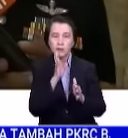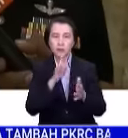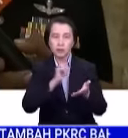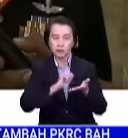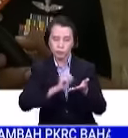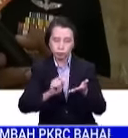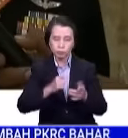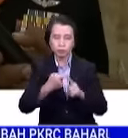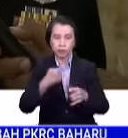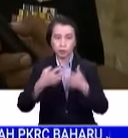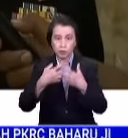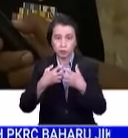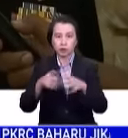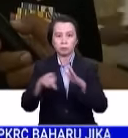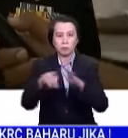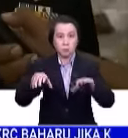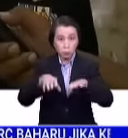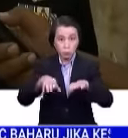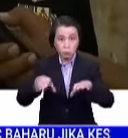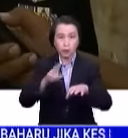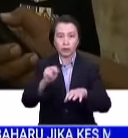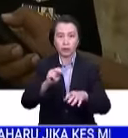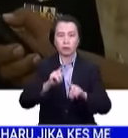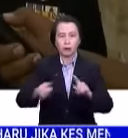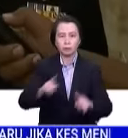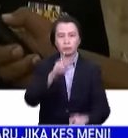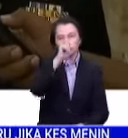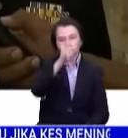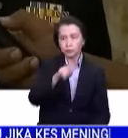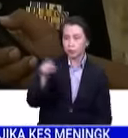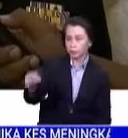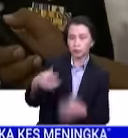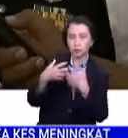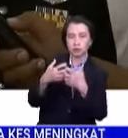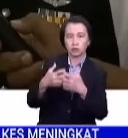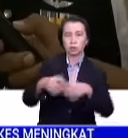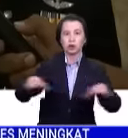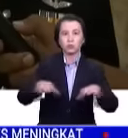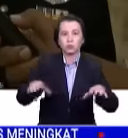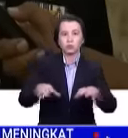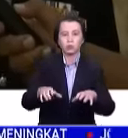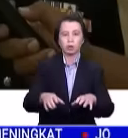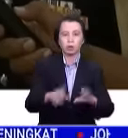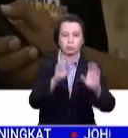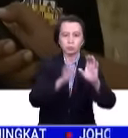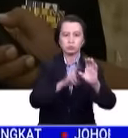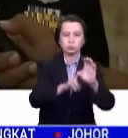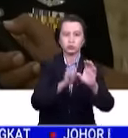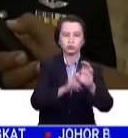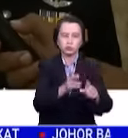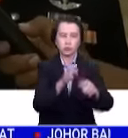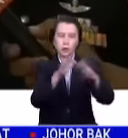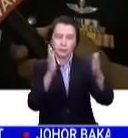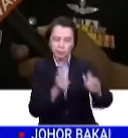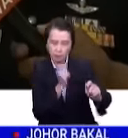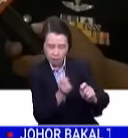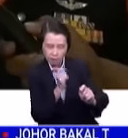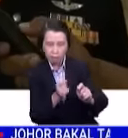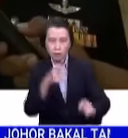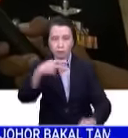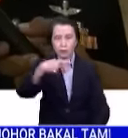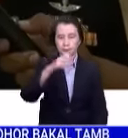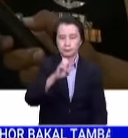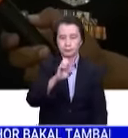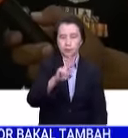kilang pembuatan, tetapi sebenarnya mereka adalah merupakan pembuat furniture, perabot. Dan di bawah